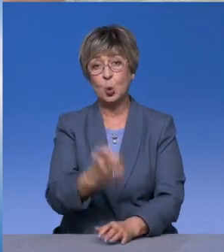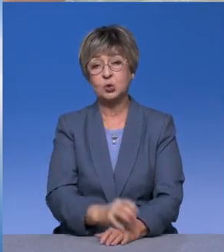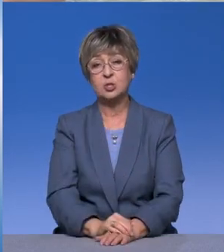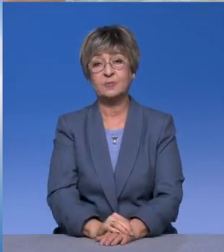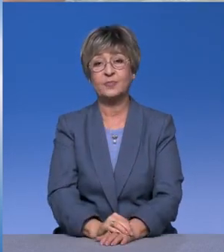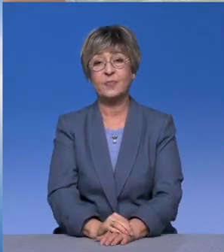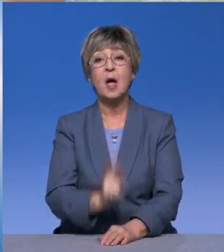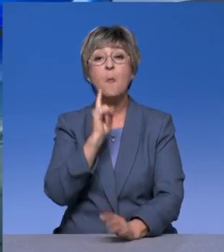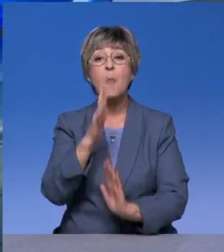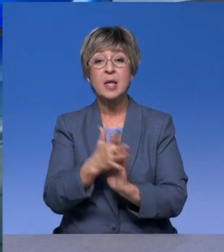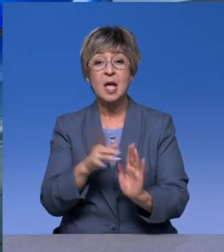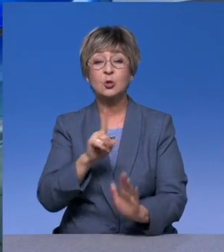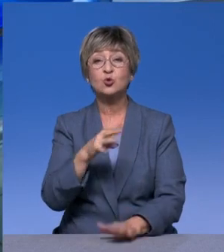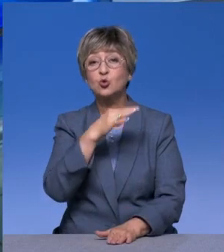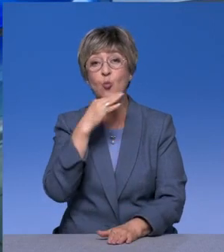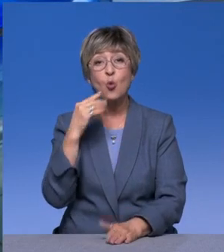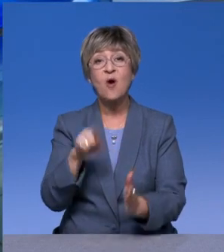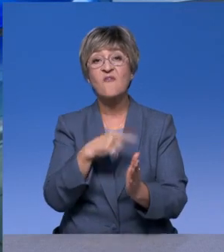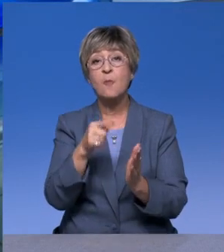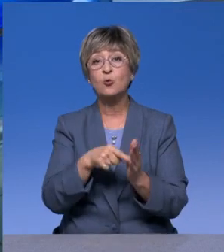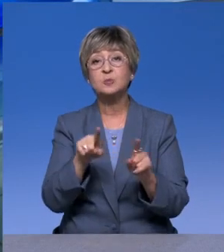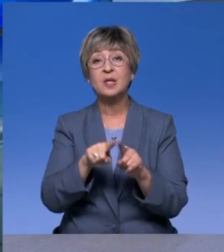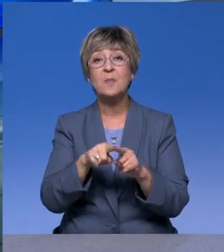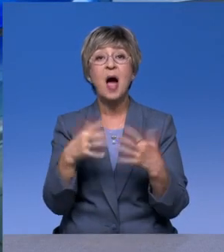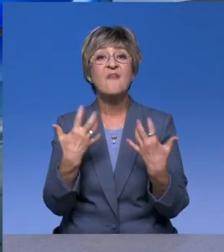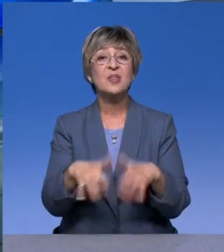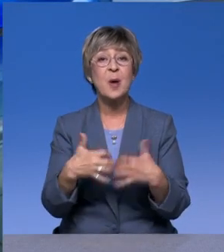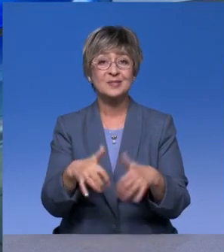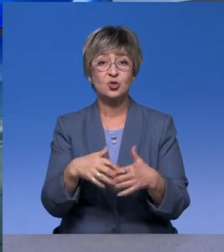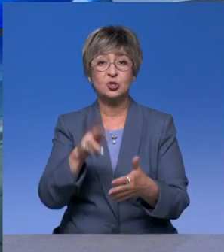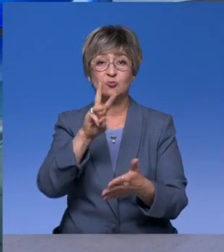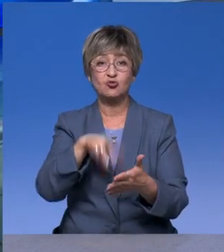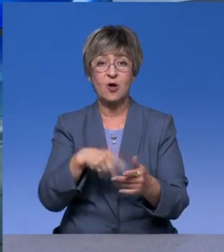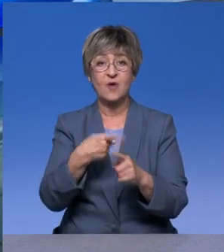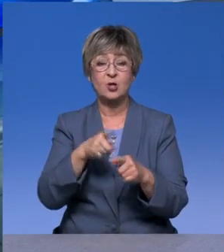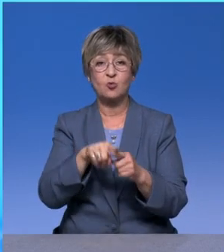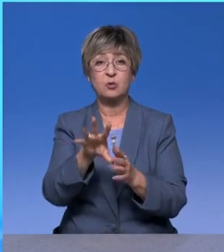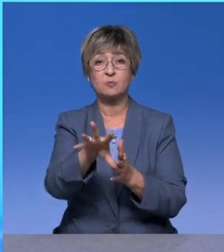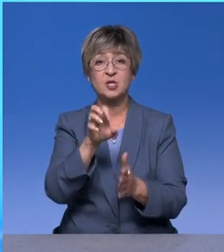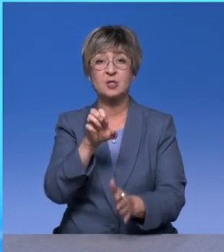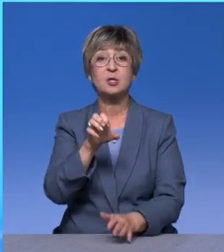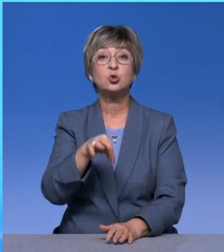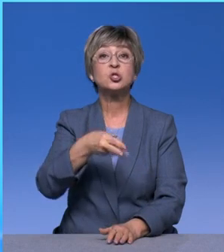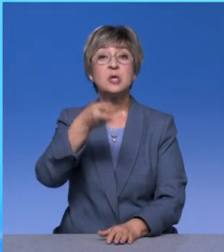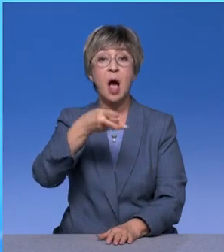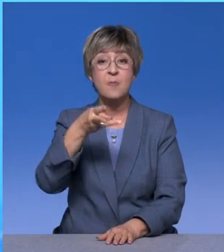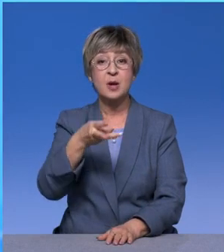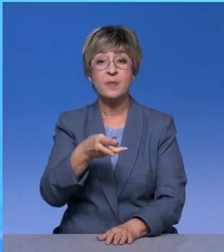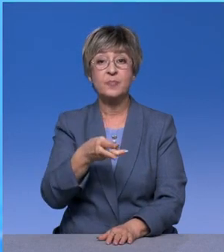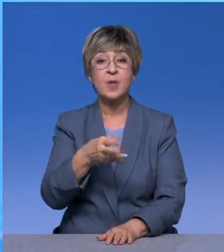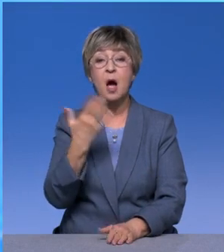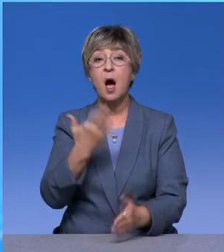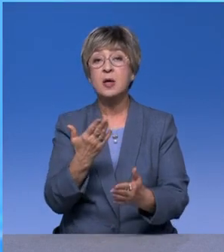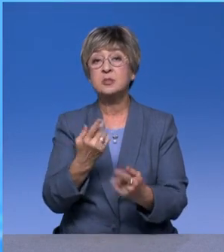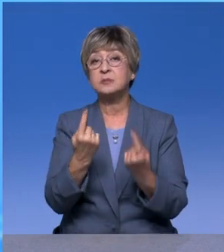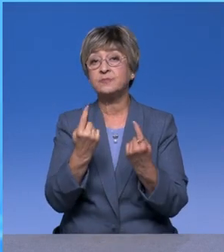что очень много вопросов к таким автоматическим штрафам, которые прилетают с камер. Тем не менее, вот что негромко авария какая-нибудь